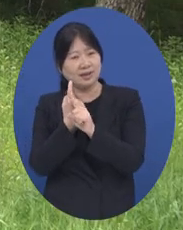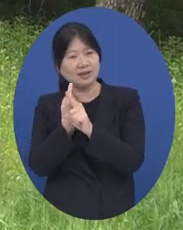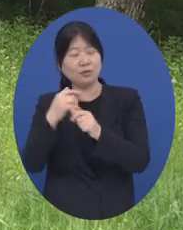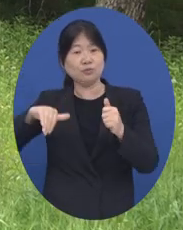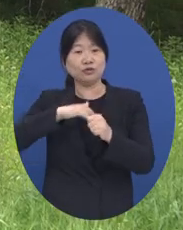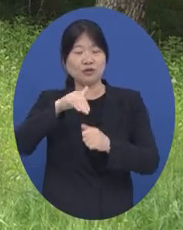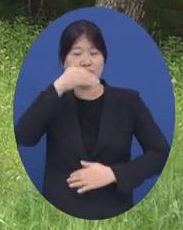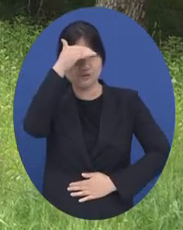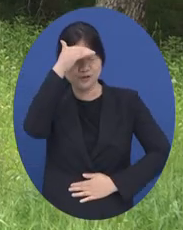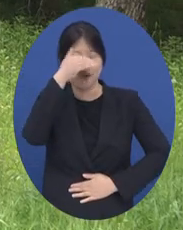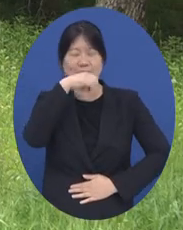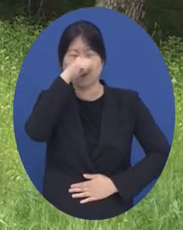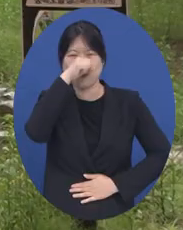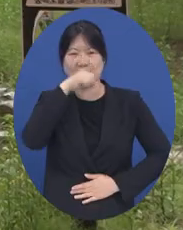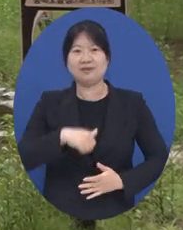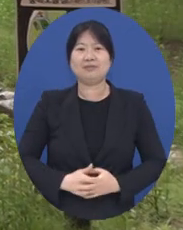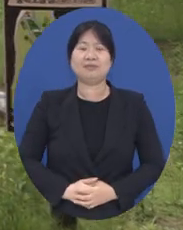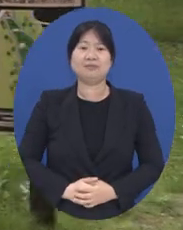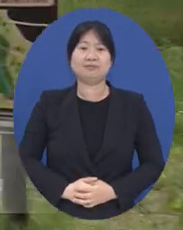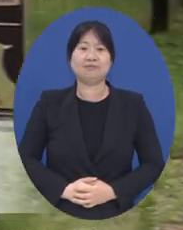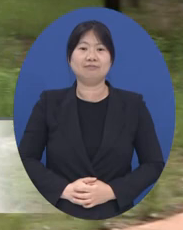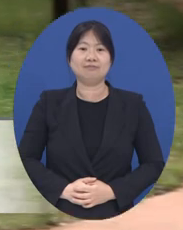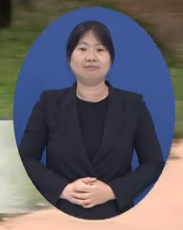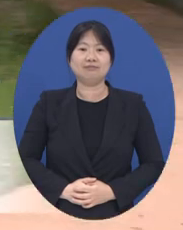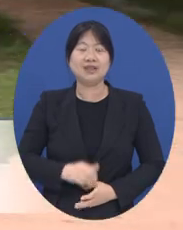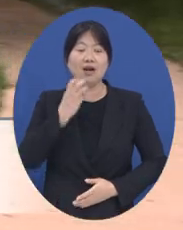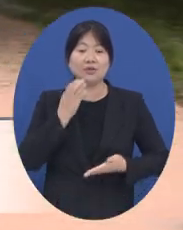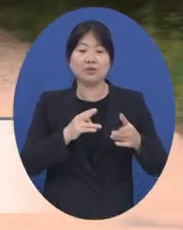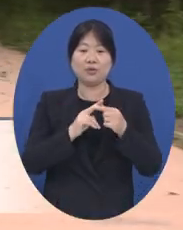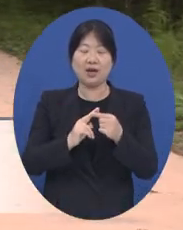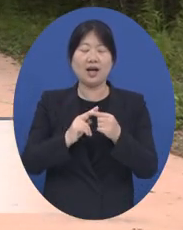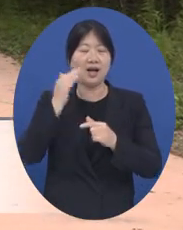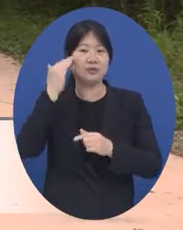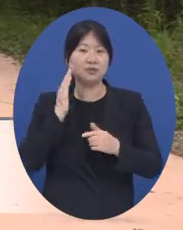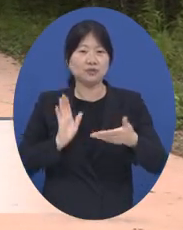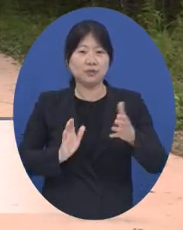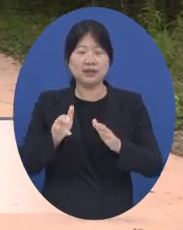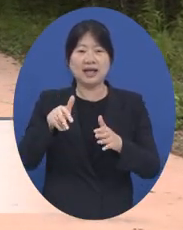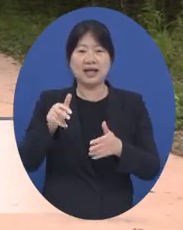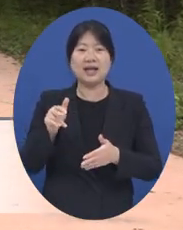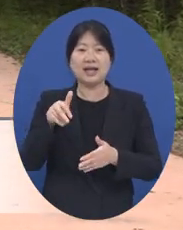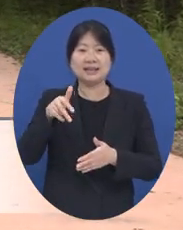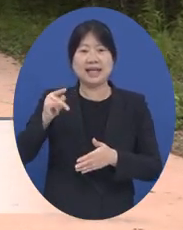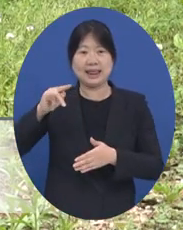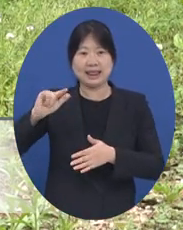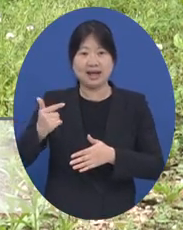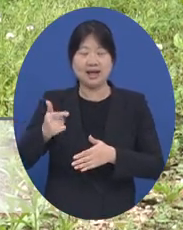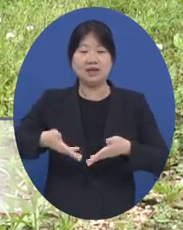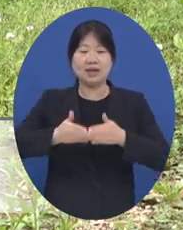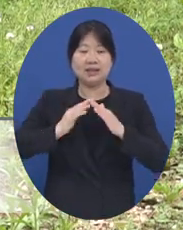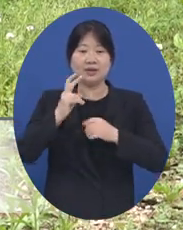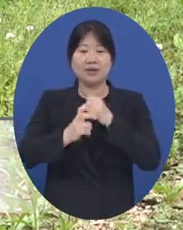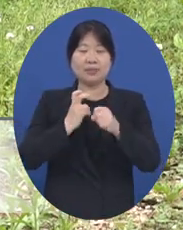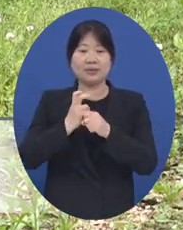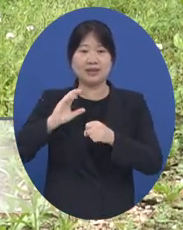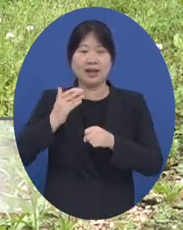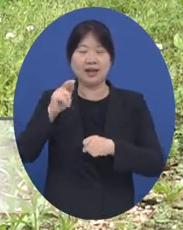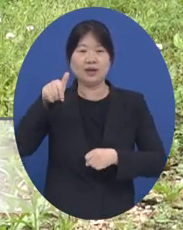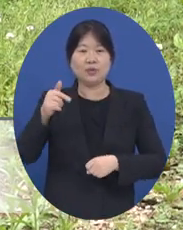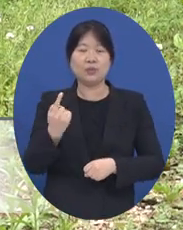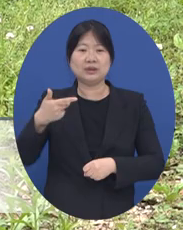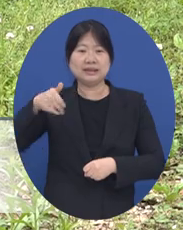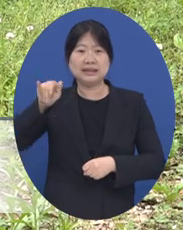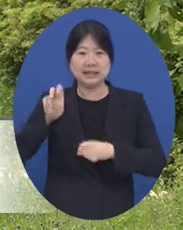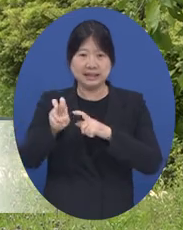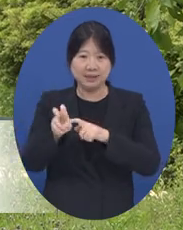보는 재미도 쏠쏠합니다 경기도와 한국도자재단 이 조성된 지 10년 된 곤지암 도착 공원을